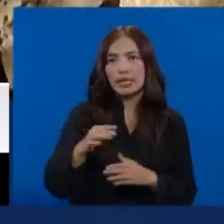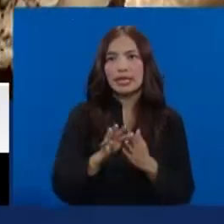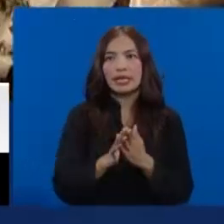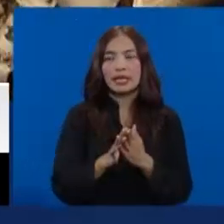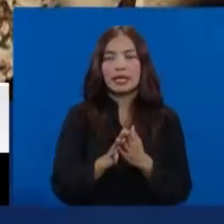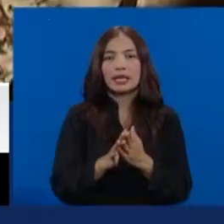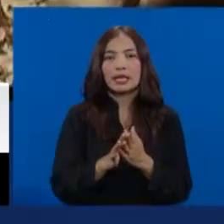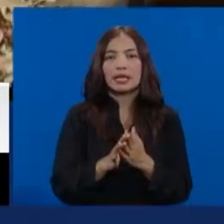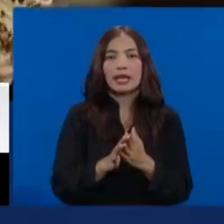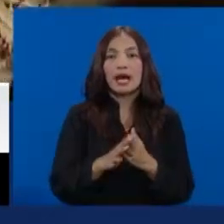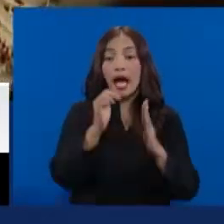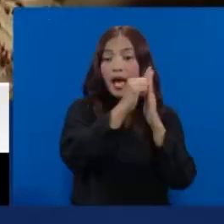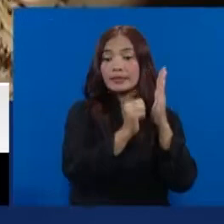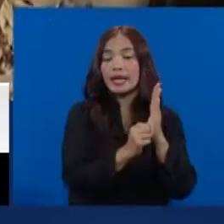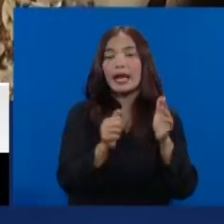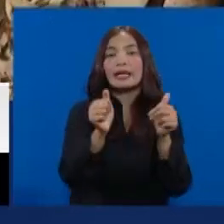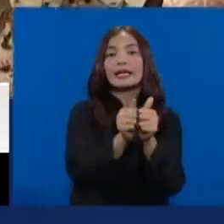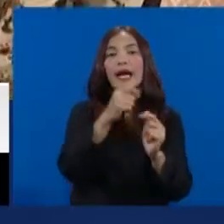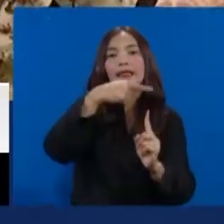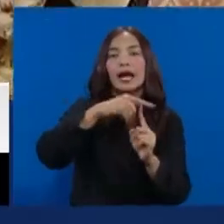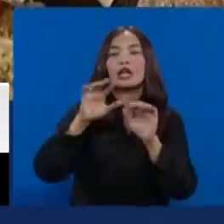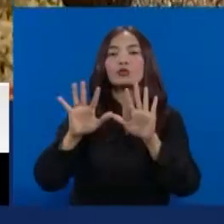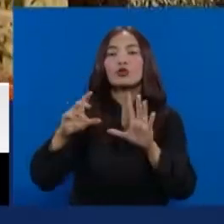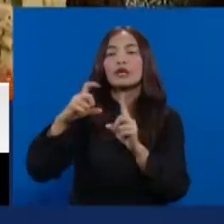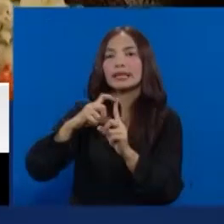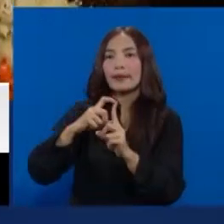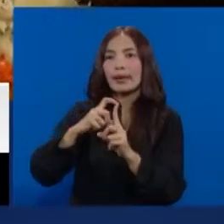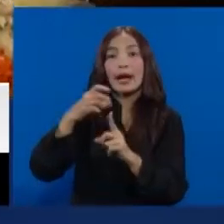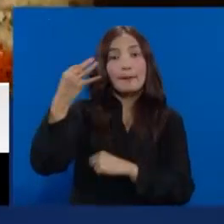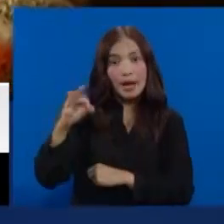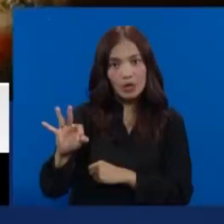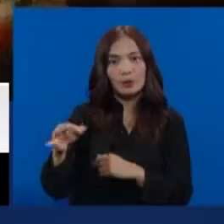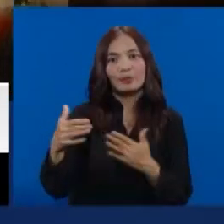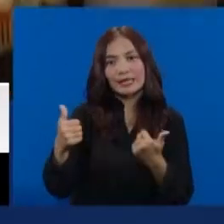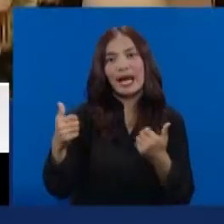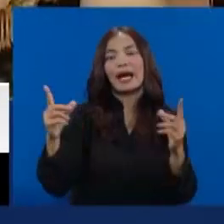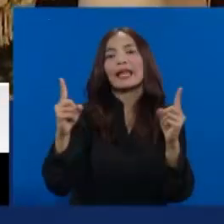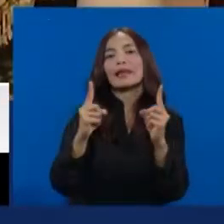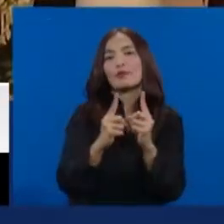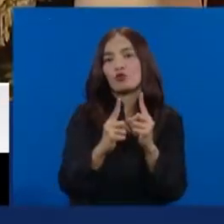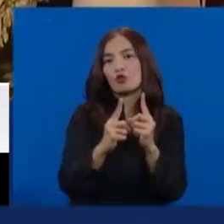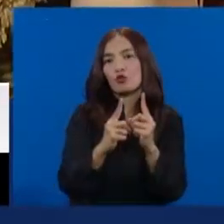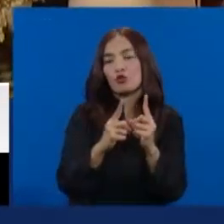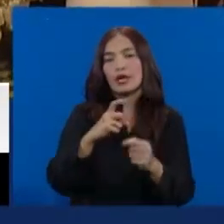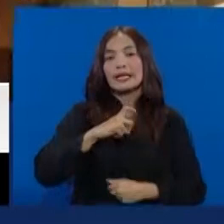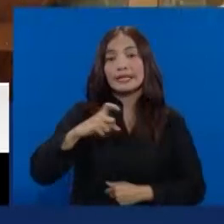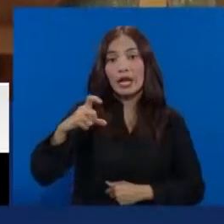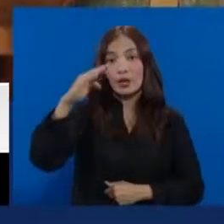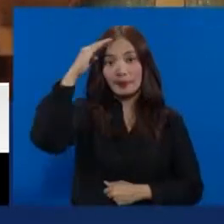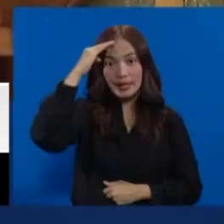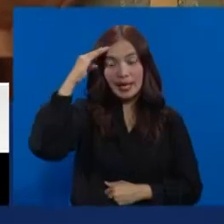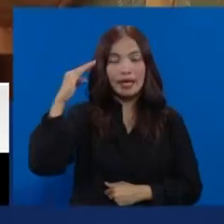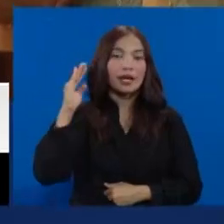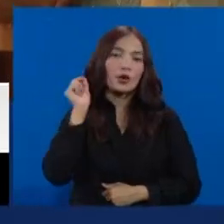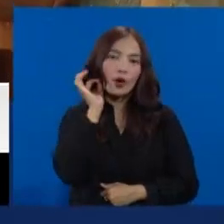nanti acara akad nikah pada tanggal 10 Desember baru bisa bertemu antara calon pengantin pria dan juga